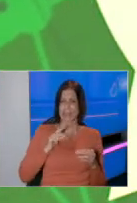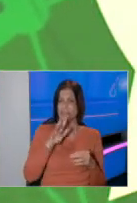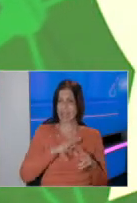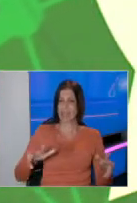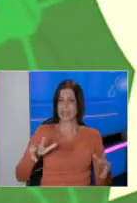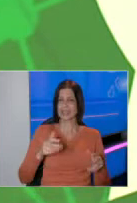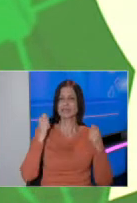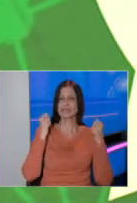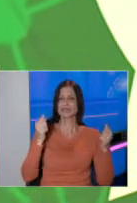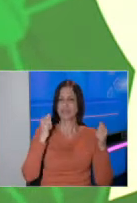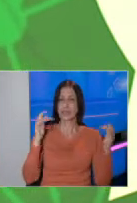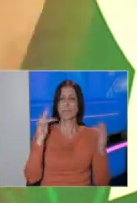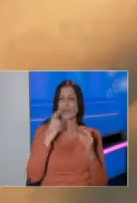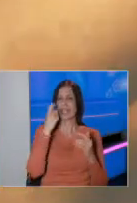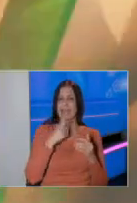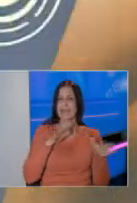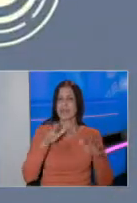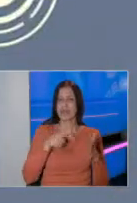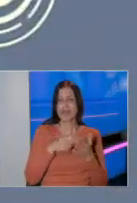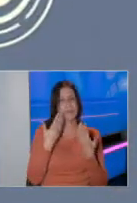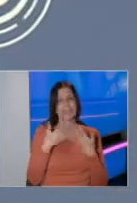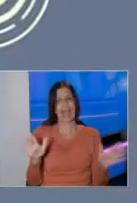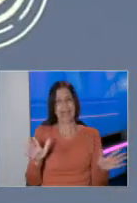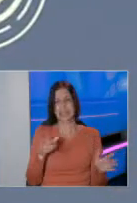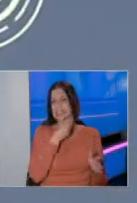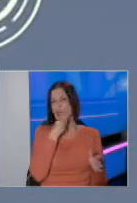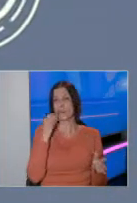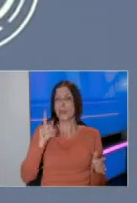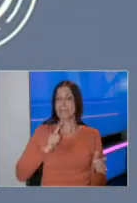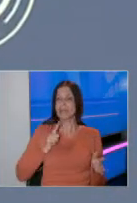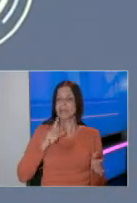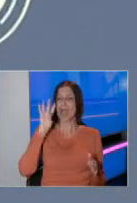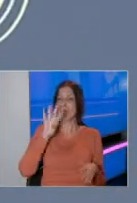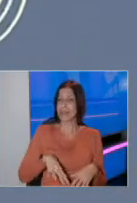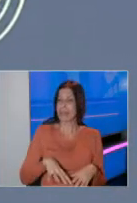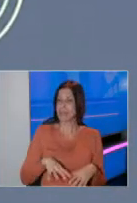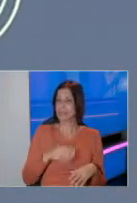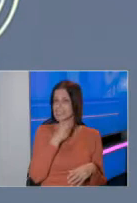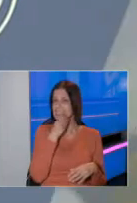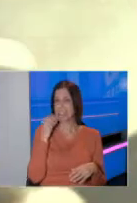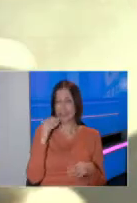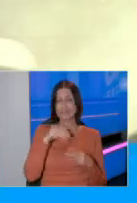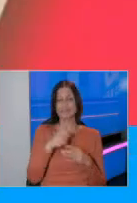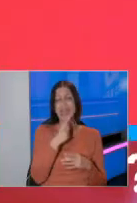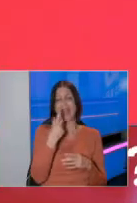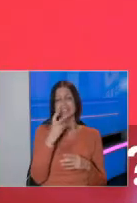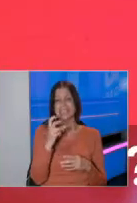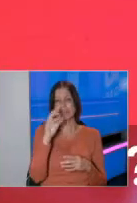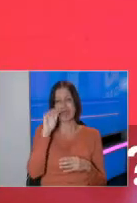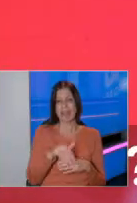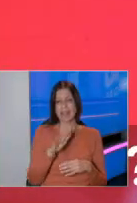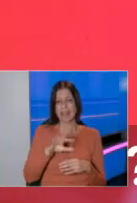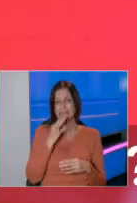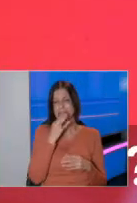מול קריית הממשלה במחאה על אי פתיחת הצהרונים הפרטיים. שימו לב, כ-4,000 צהרונים, בהם 120,000 ילדים בני